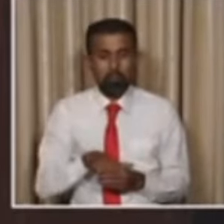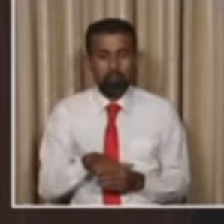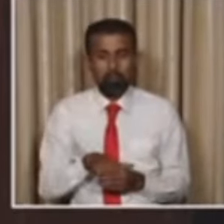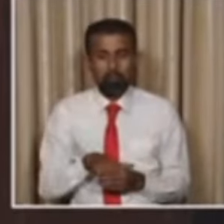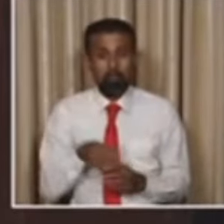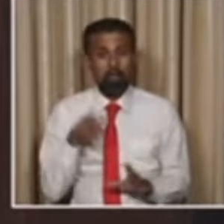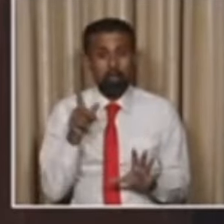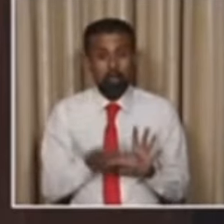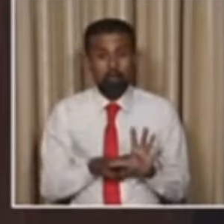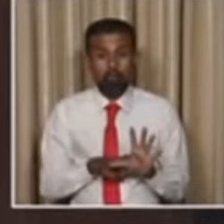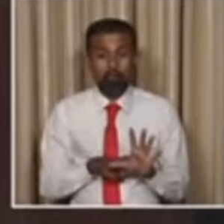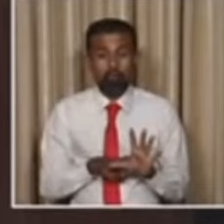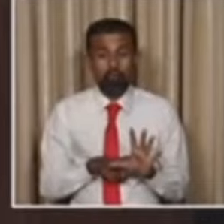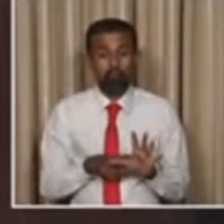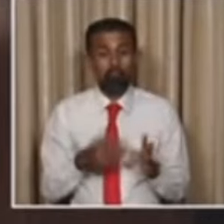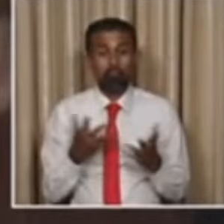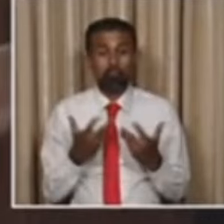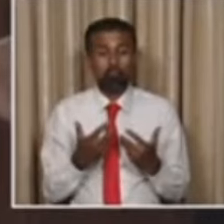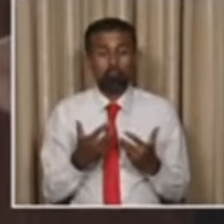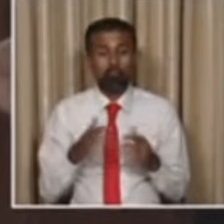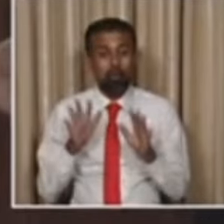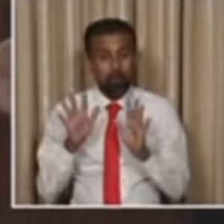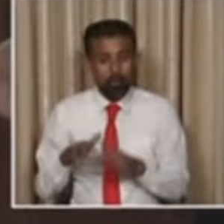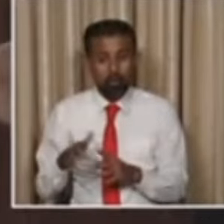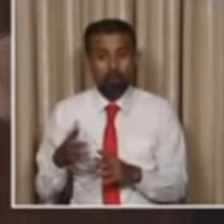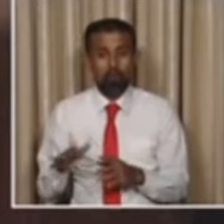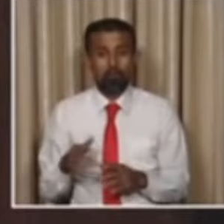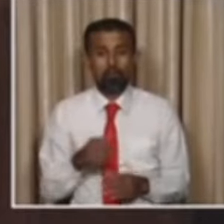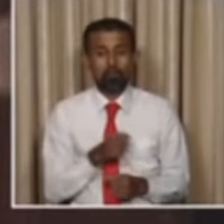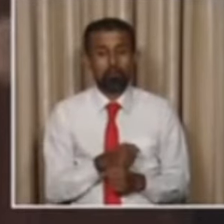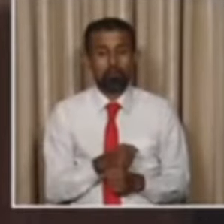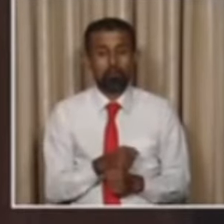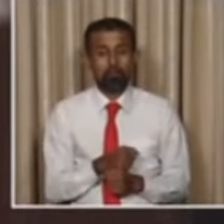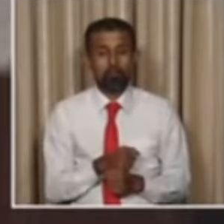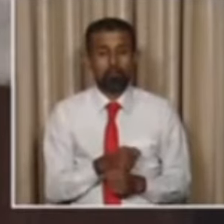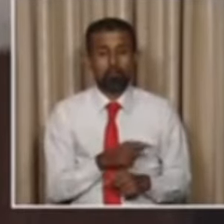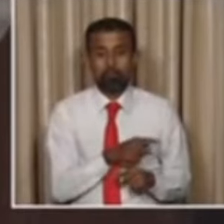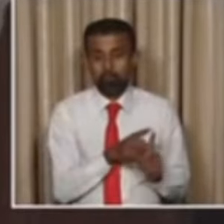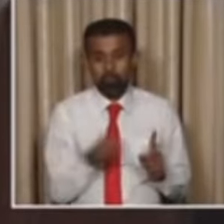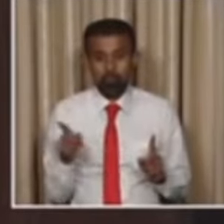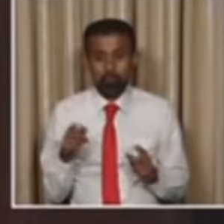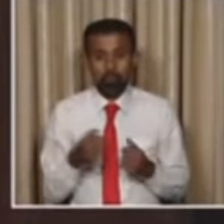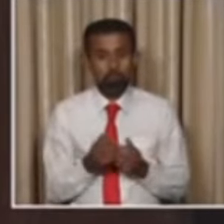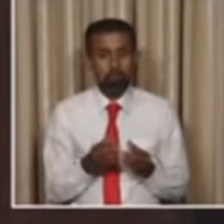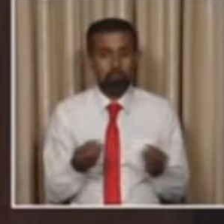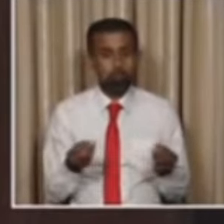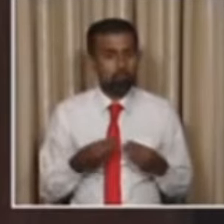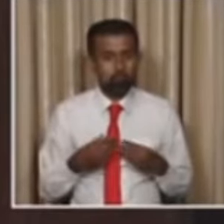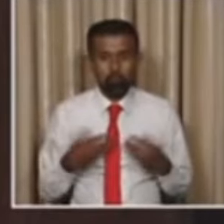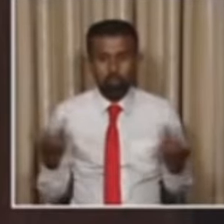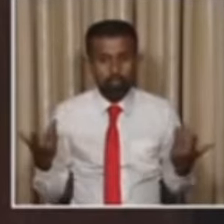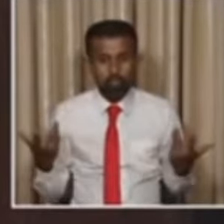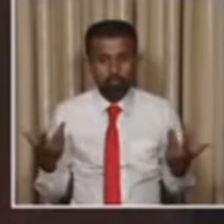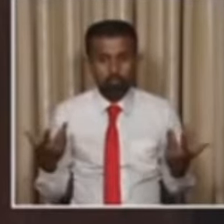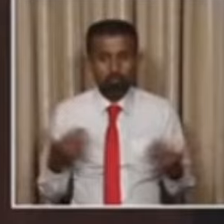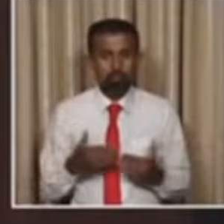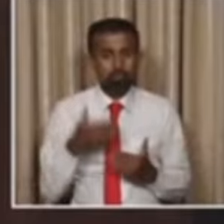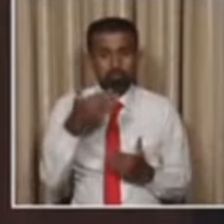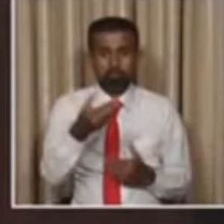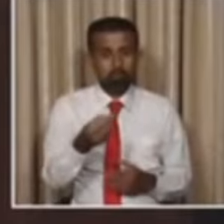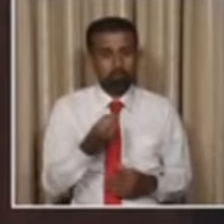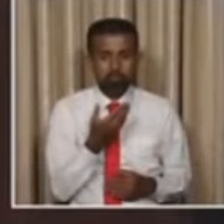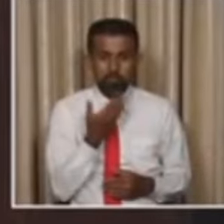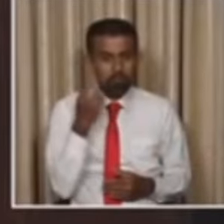අවුරුදු ගණනාවක් දැන් අවසාන කාල පරිච්ඡේදයට ඇවිල්ලා මේ ආණ්ඩුවේ. එතකොට මේ කාල පරිච්ඡේදය තුලවත් තමන් ඉෂ්ට නොකරපු දේ ඉස්සරහට කරලා දෙයි කියලා හිතන්න